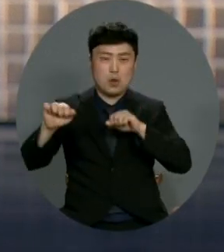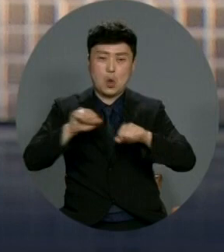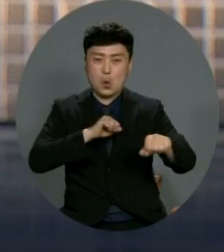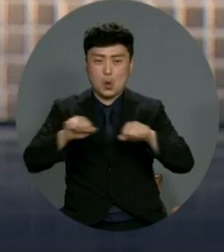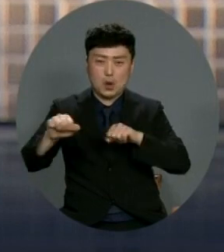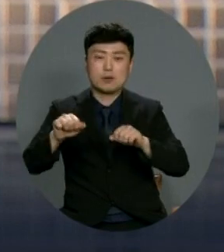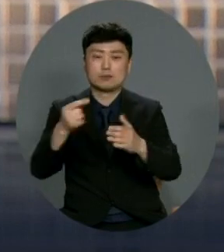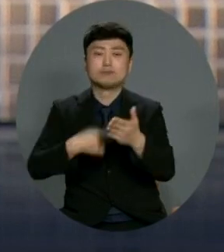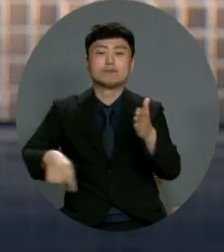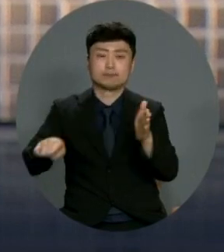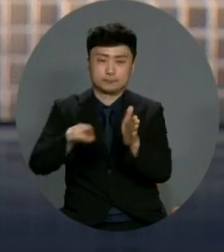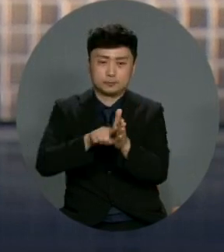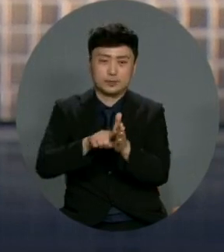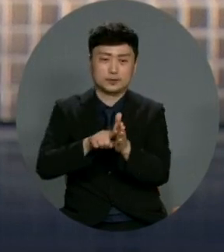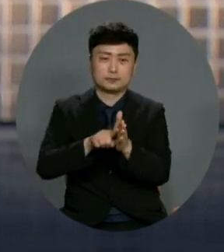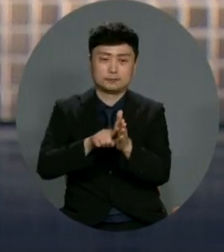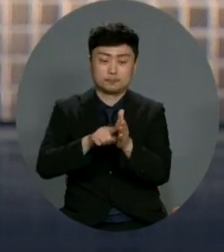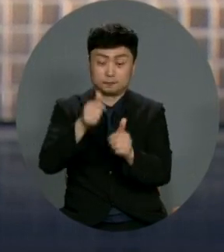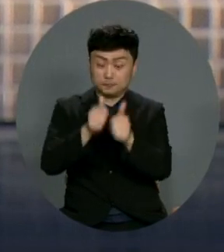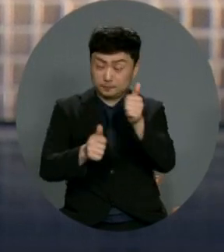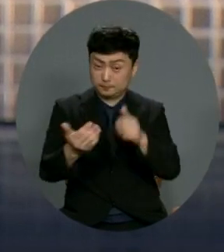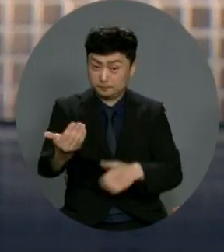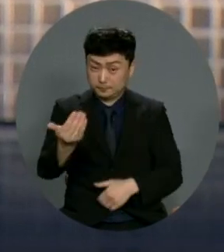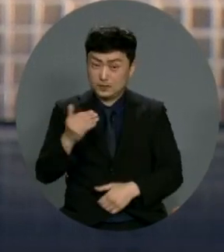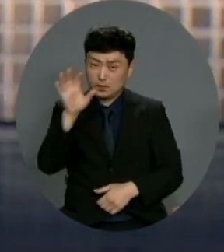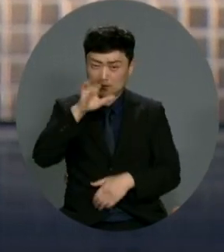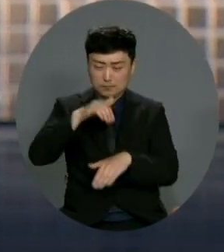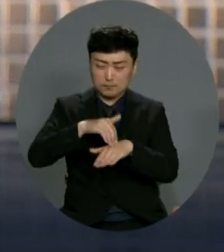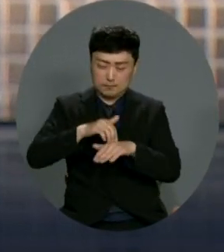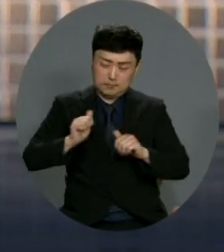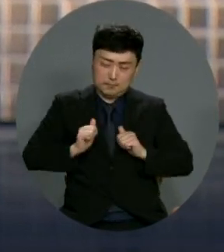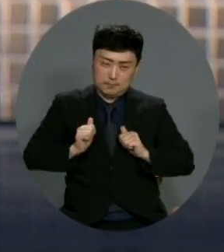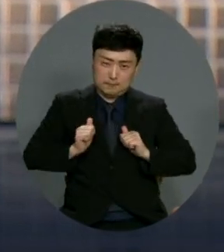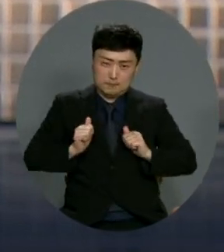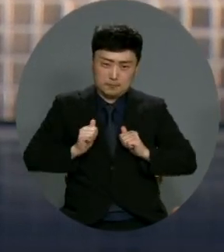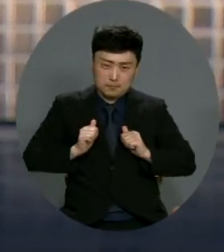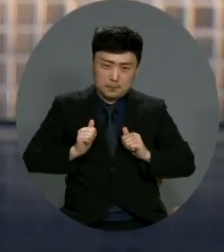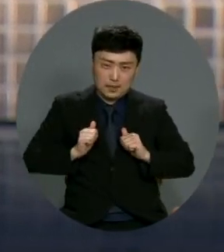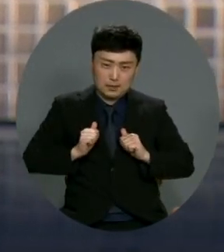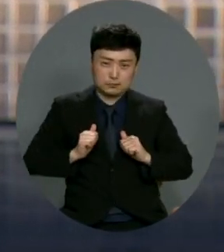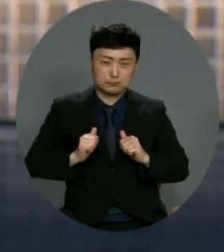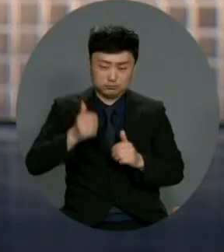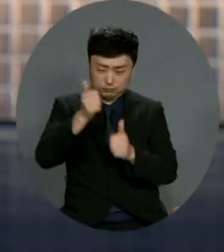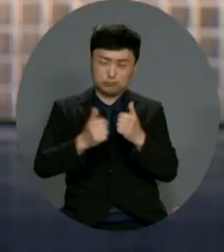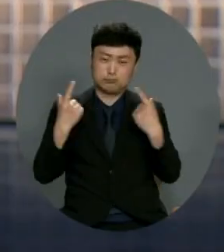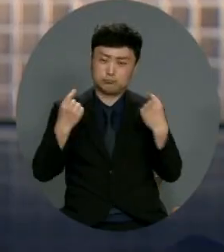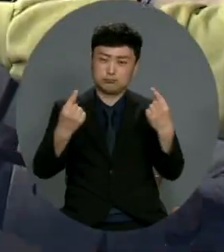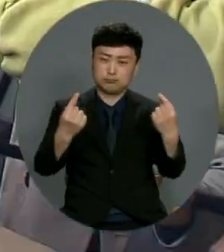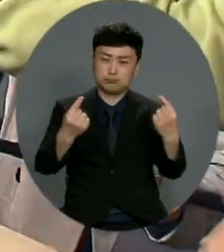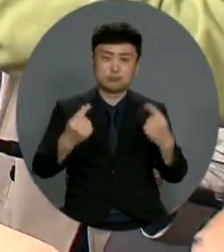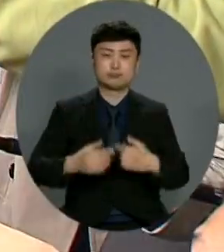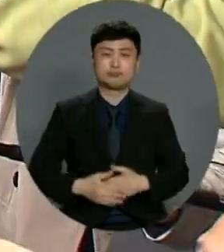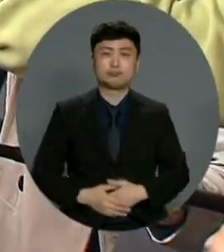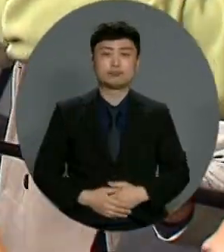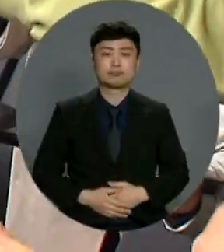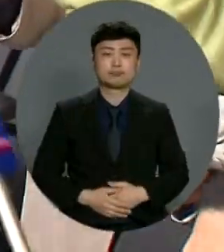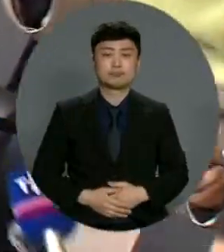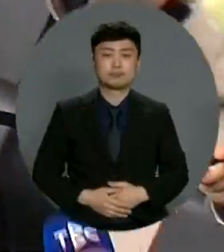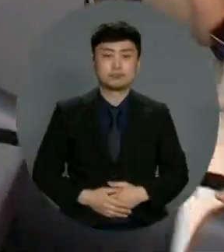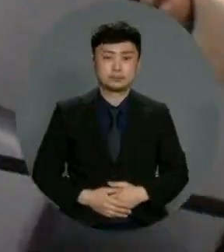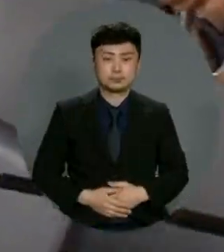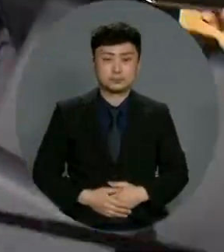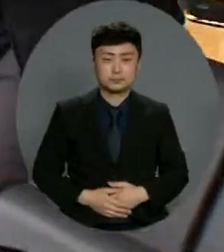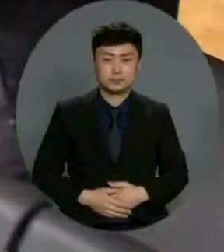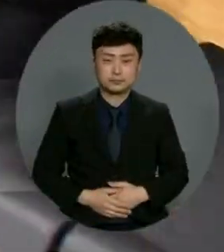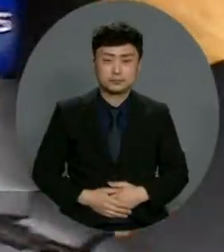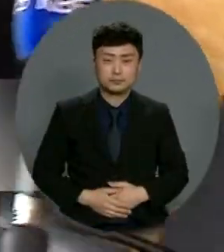위해서 경기 전에 연습도 더 열심히 하는 것 같고 뭐 경기는 똑같은 것 같습니다. 달라진